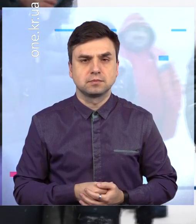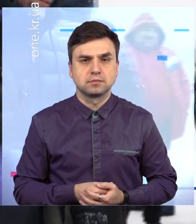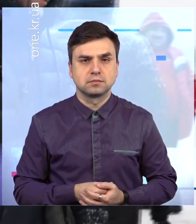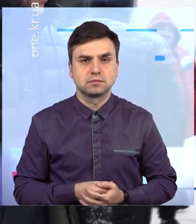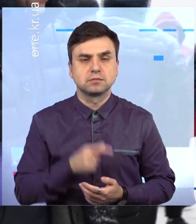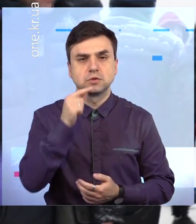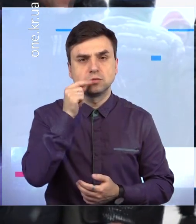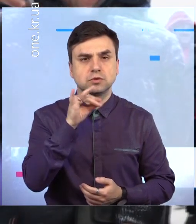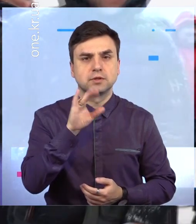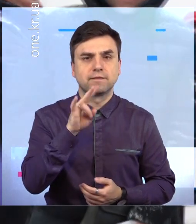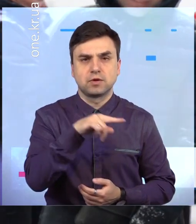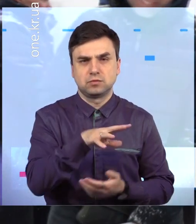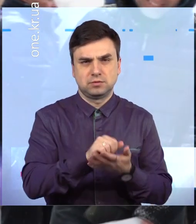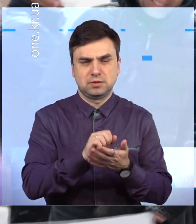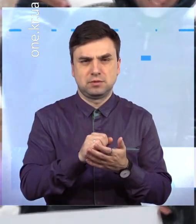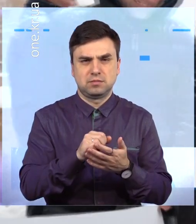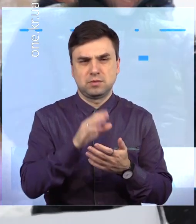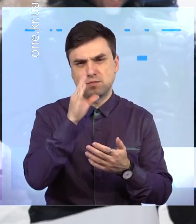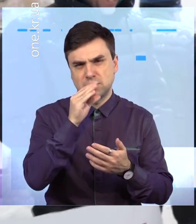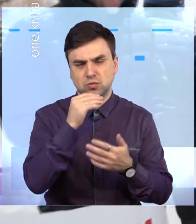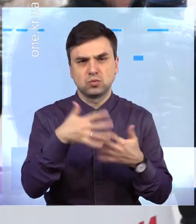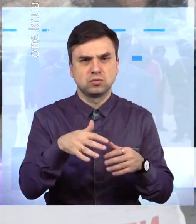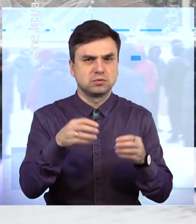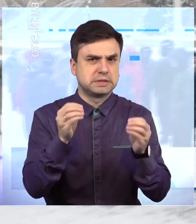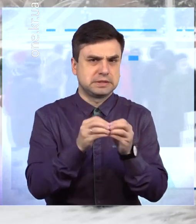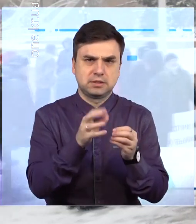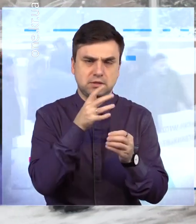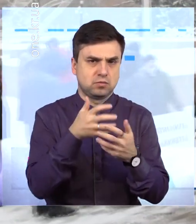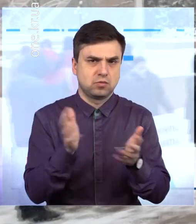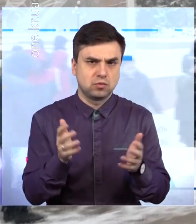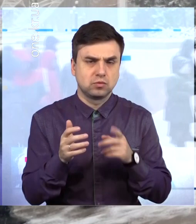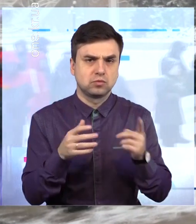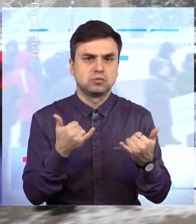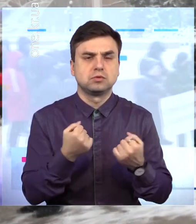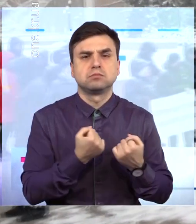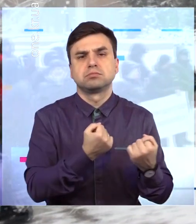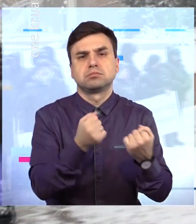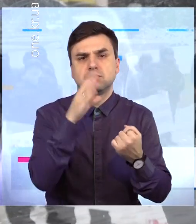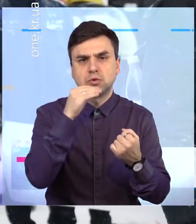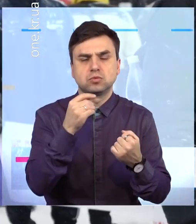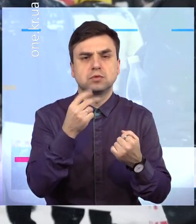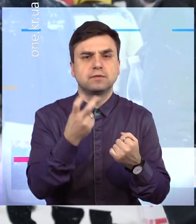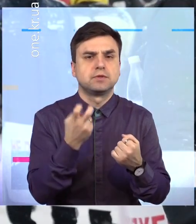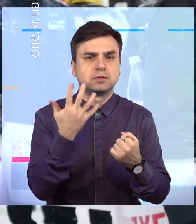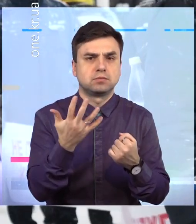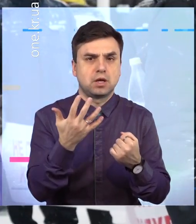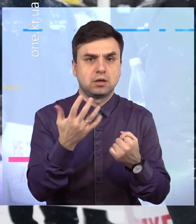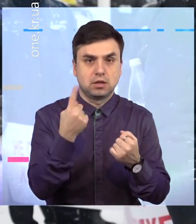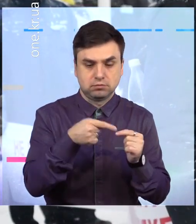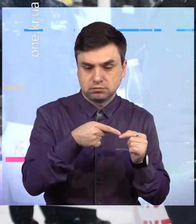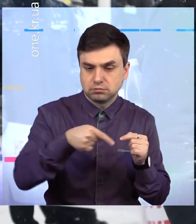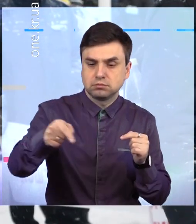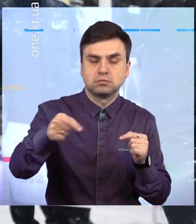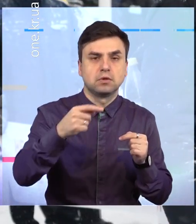Пан Іван займається пасажирськими перевезеннями вже добрий десяток років. І наразі возить містян маршрутом номер 205, протяжність якого в один